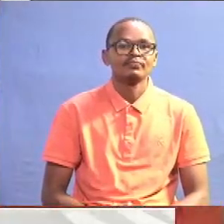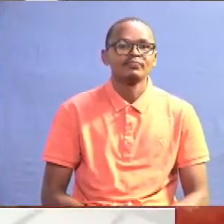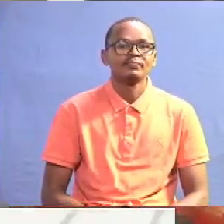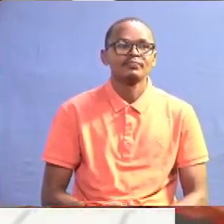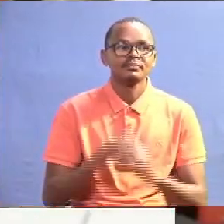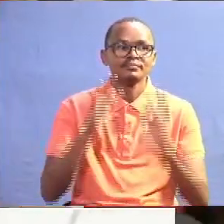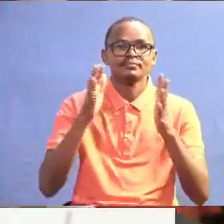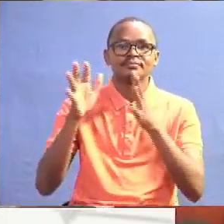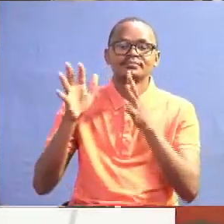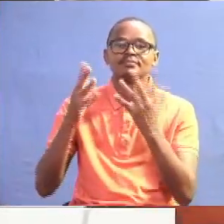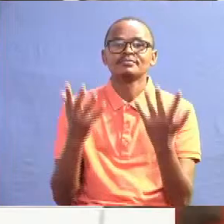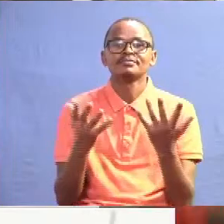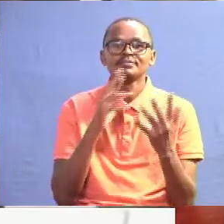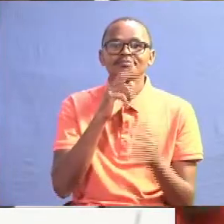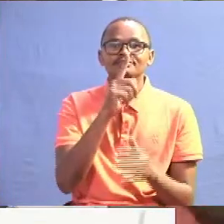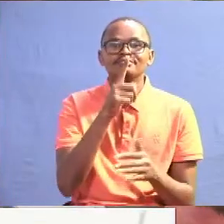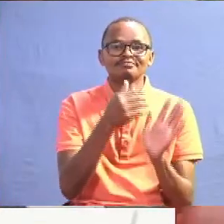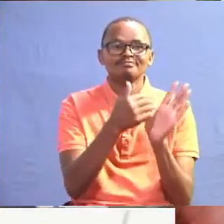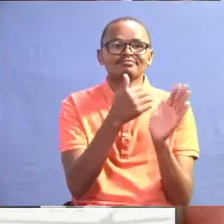Mulibaramu.